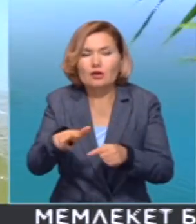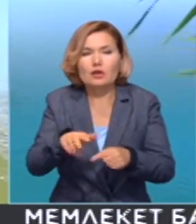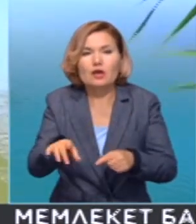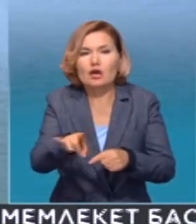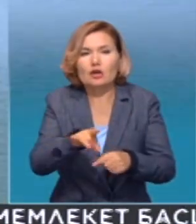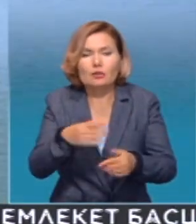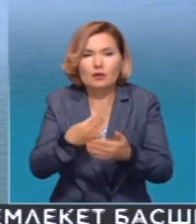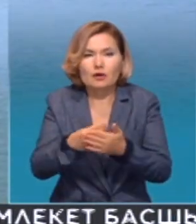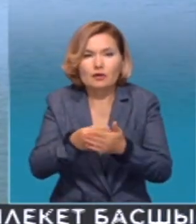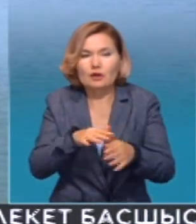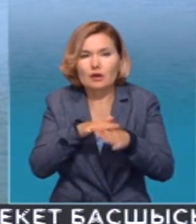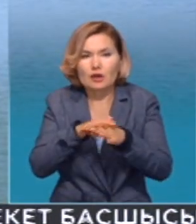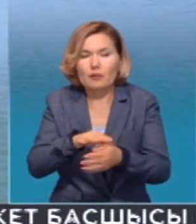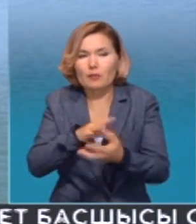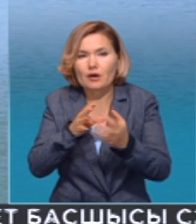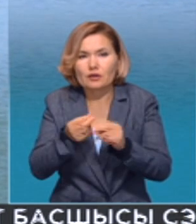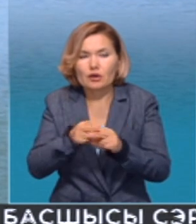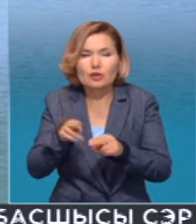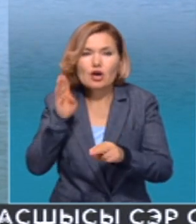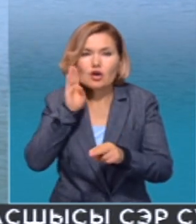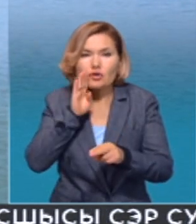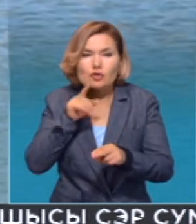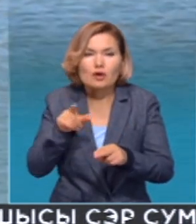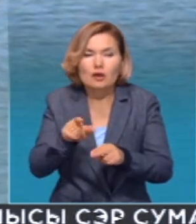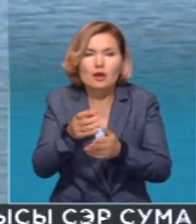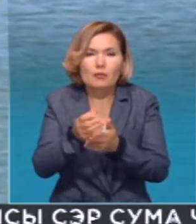республикалық бюджеттен, шағын 11 су қоймасы